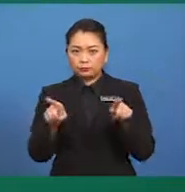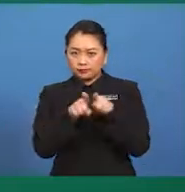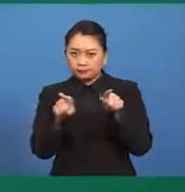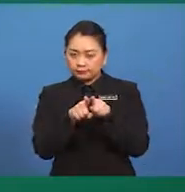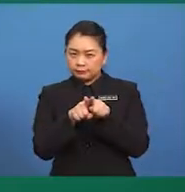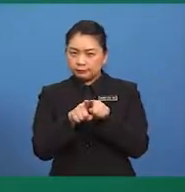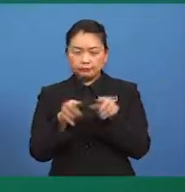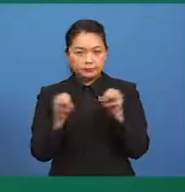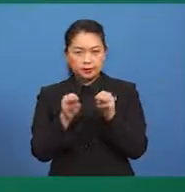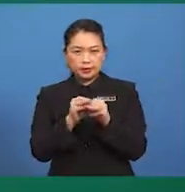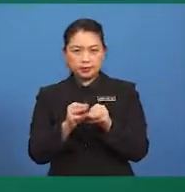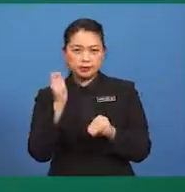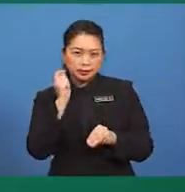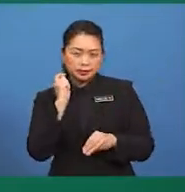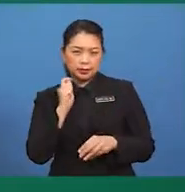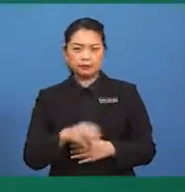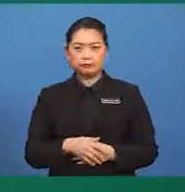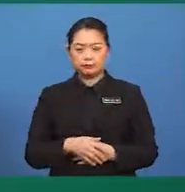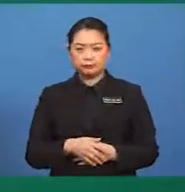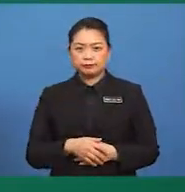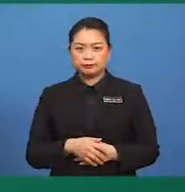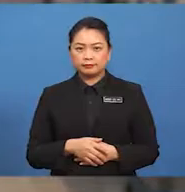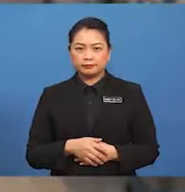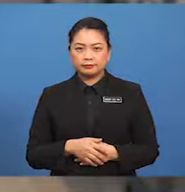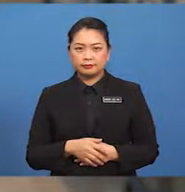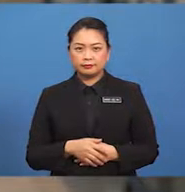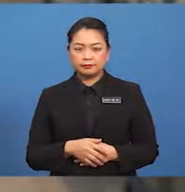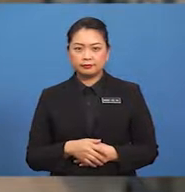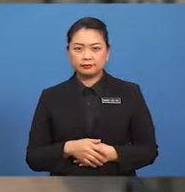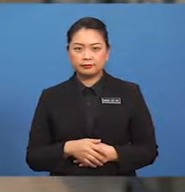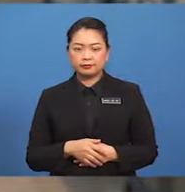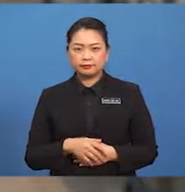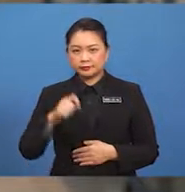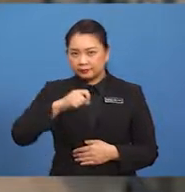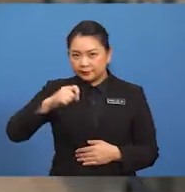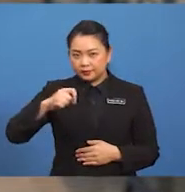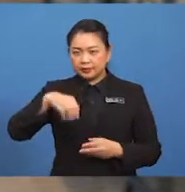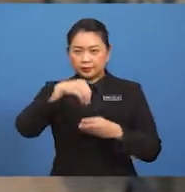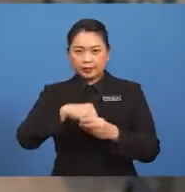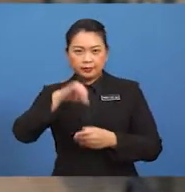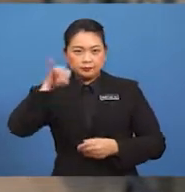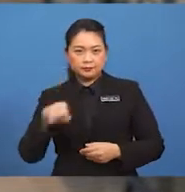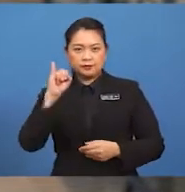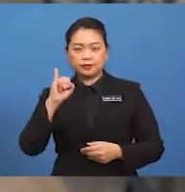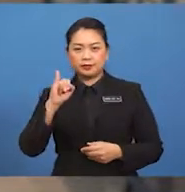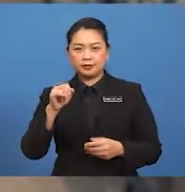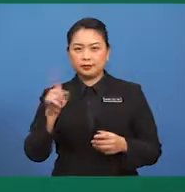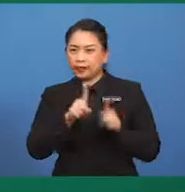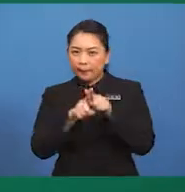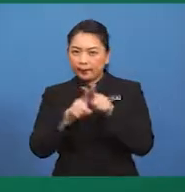proses yang sama seperti merekod hutang lapuk tadi. Catatan dalam jurnal am adalah seperti yang